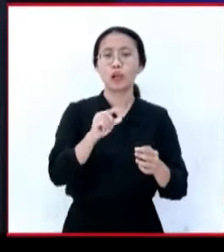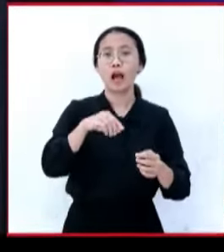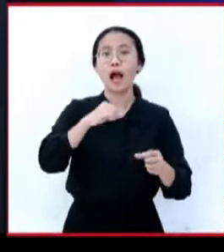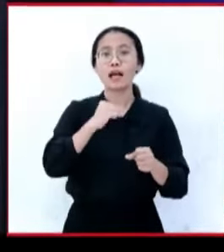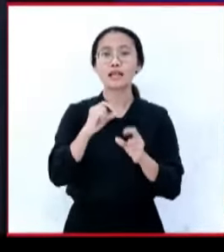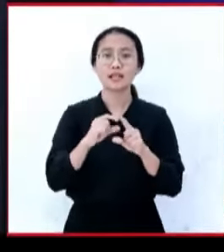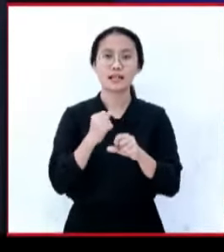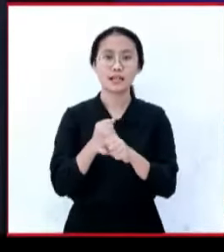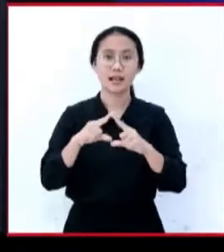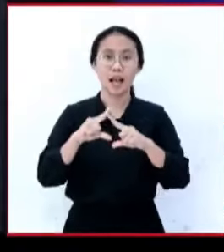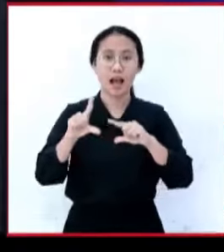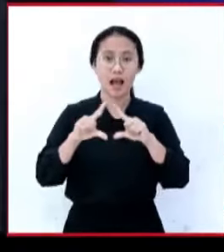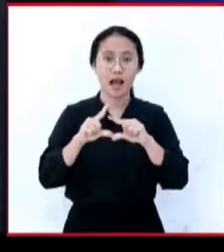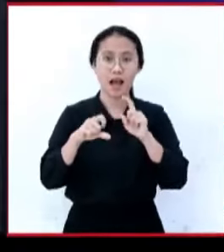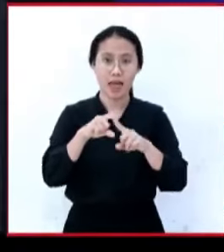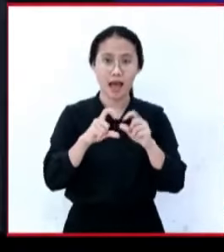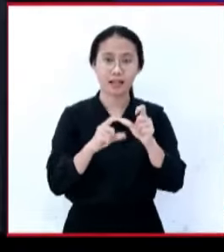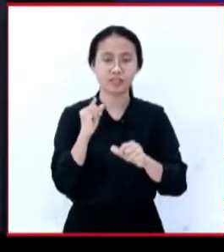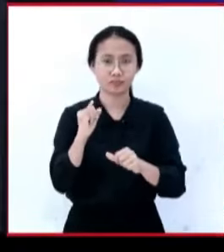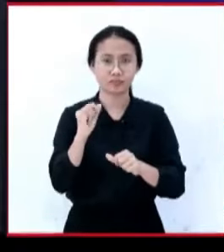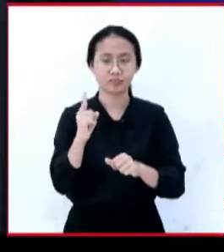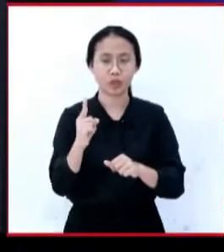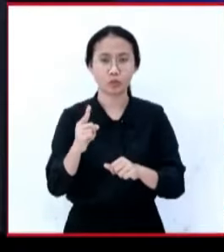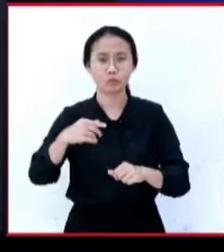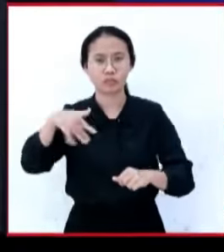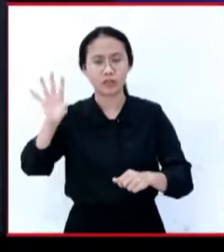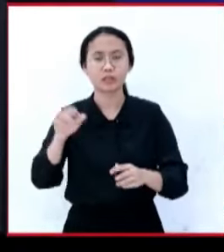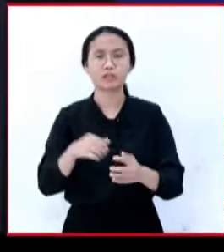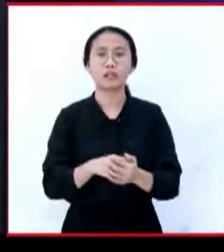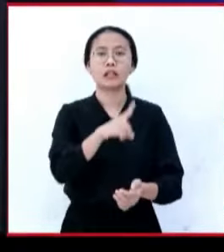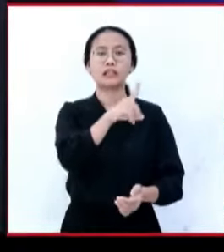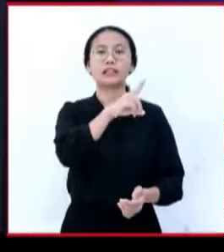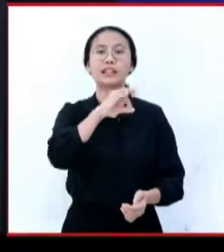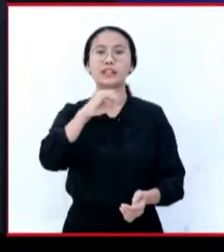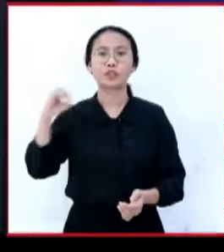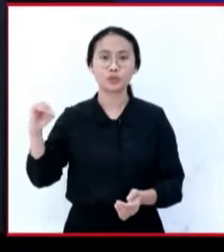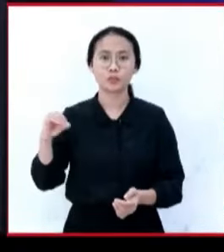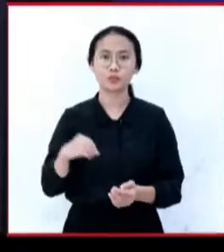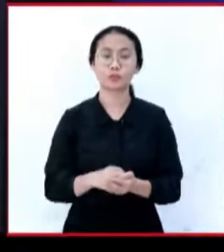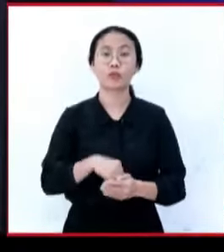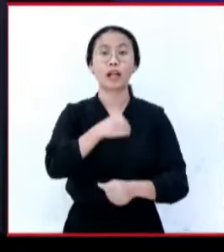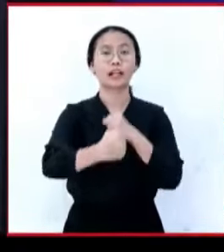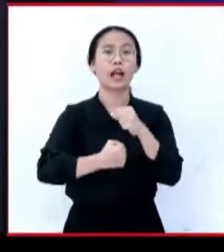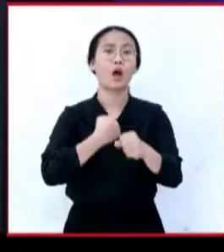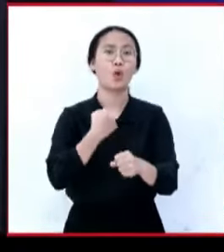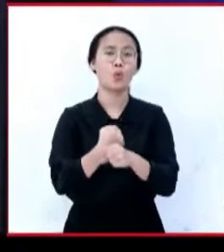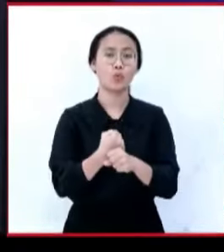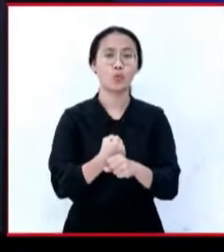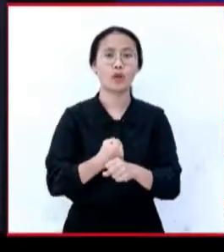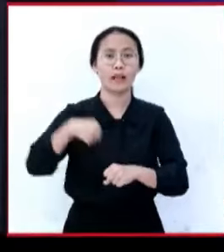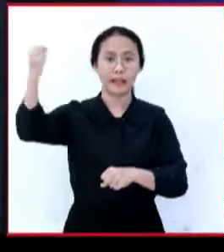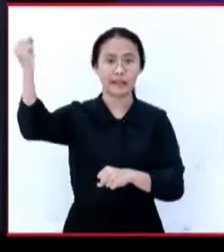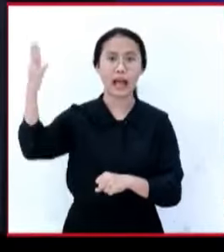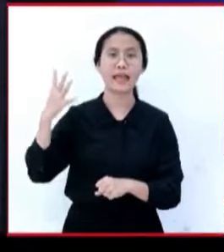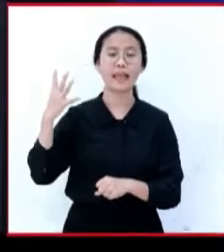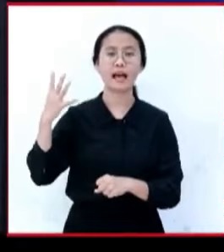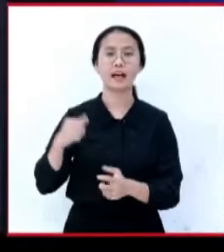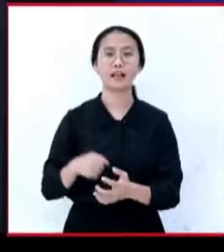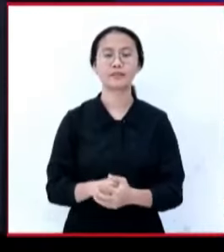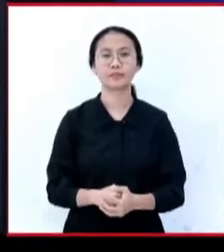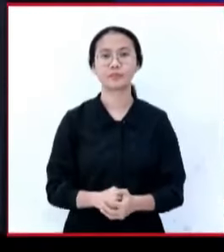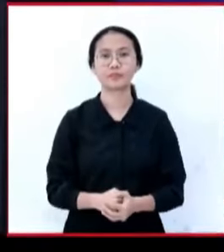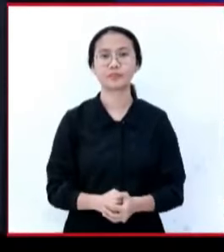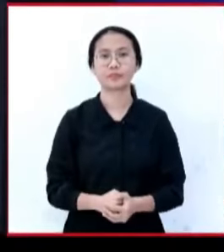butuh 100.000 tahun cahaya berarti naik pesawat kecepatan cahaya itu kecepatan